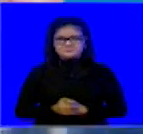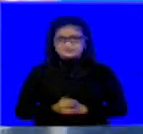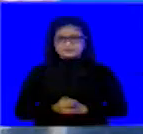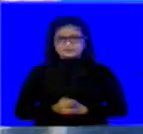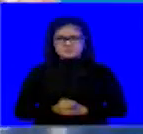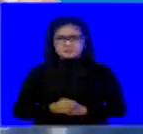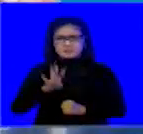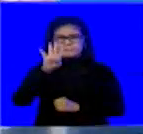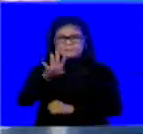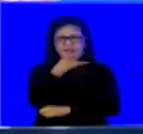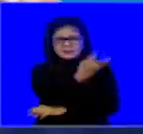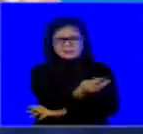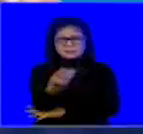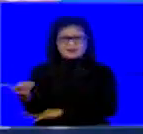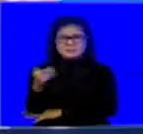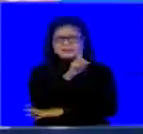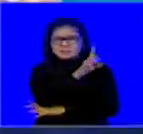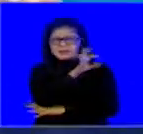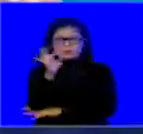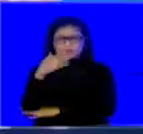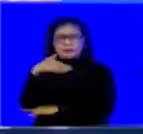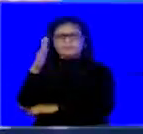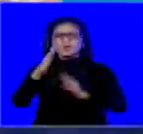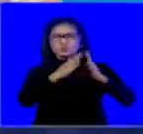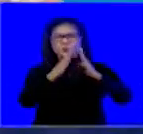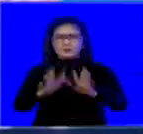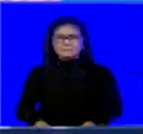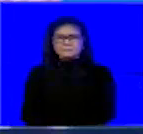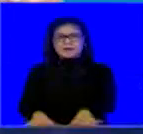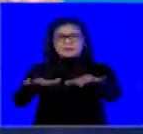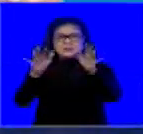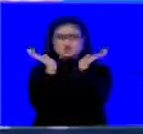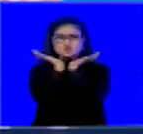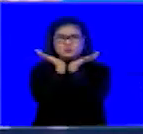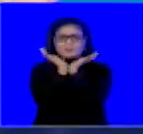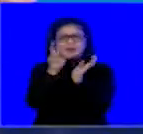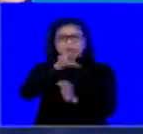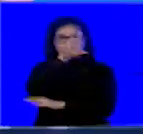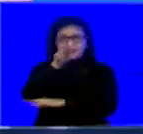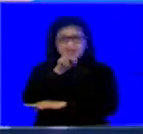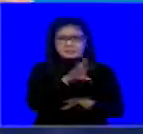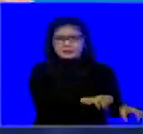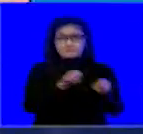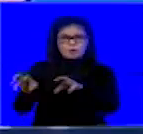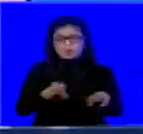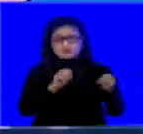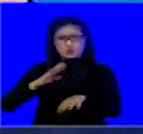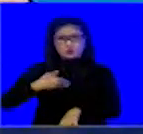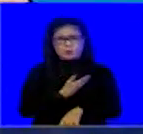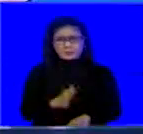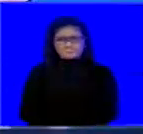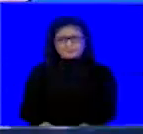Banjir merendam ribuan rumah di 4 desa di Subang, Jawa Barat. Evakuasi warga korban banjir dramatis. Derasnya